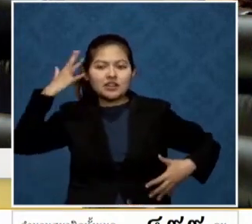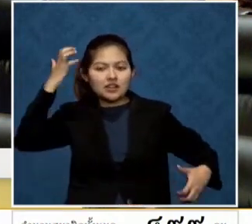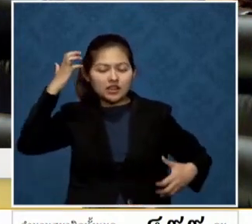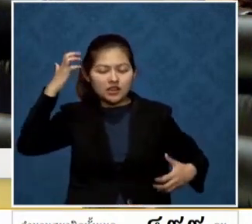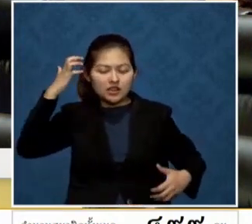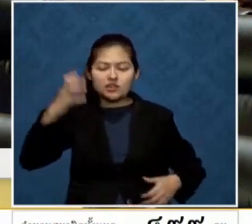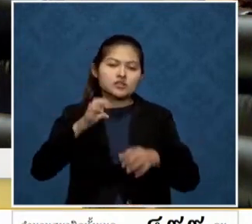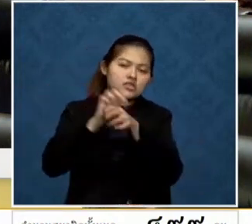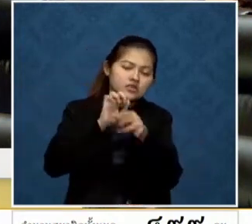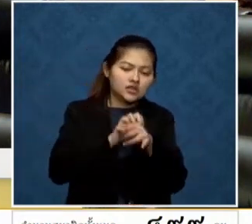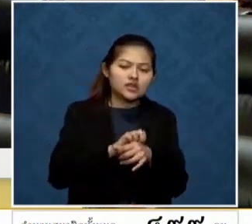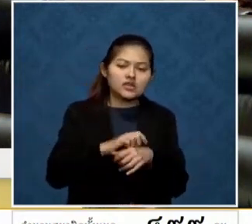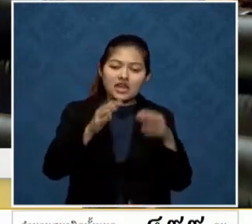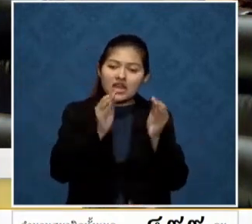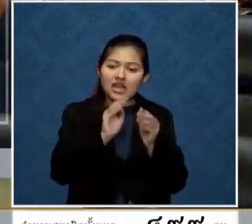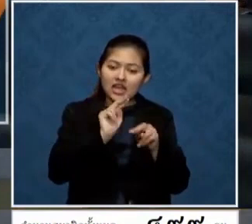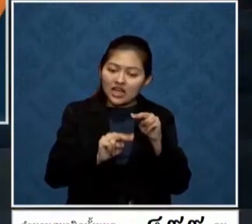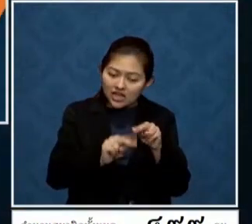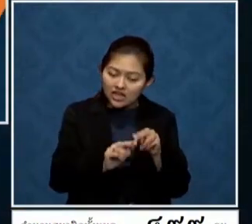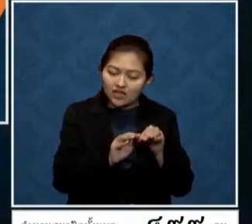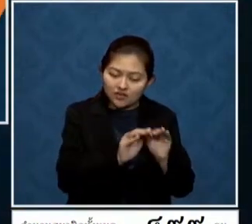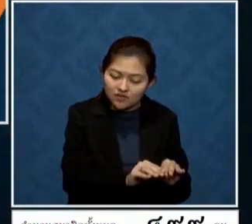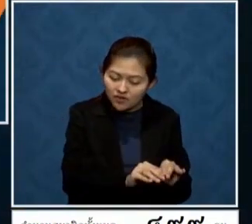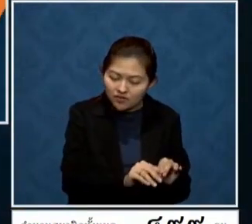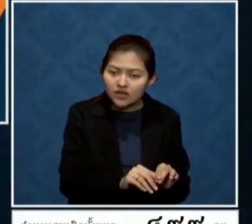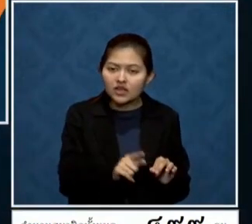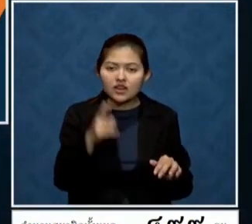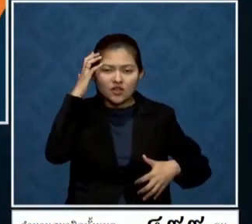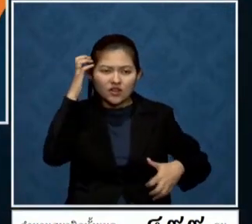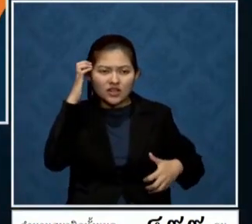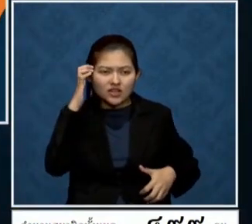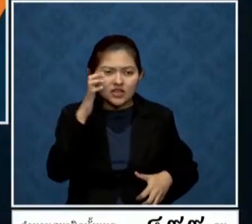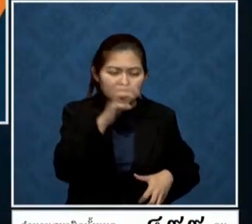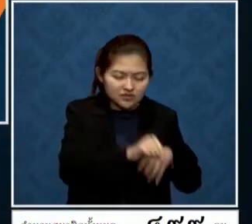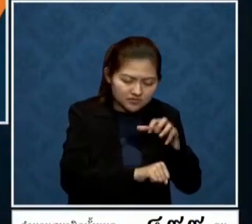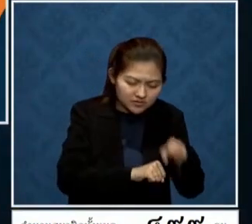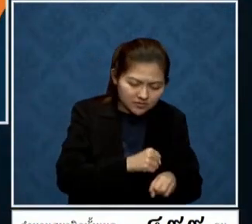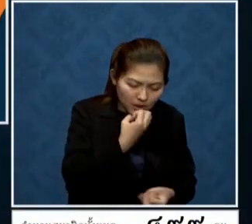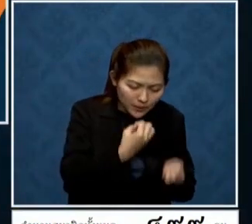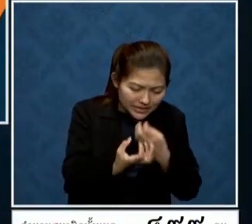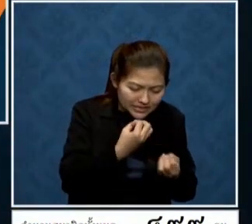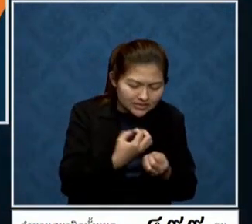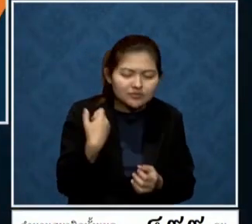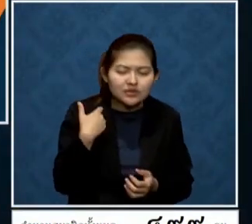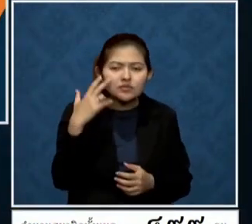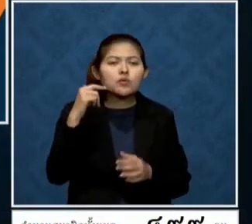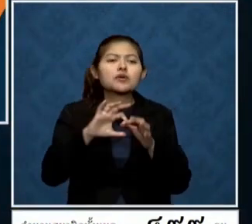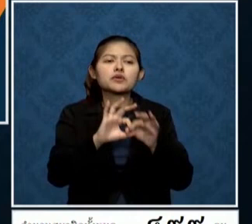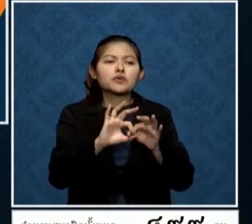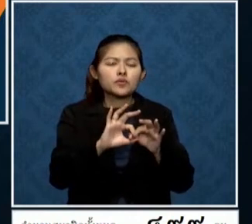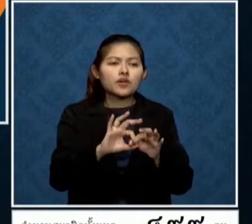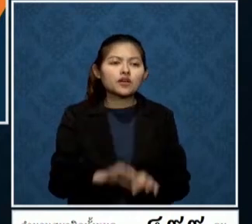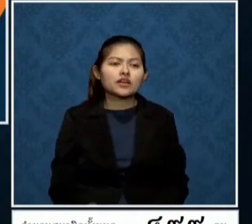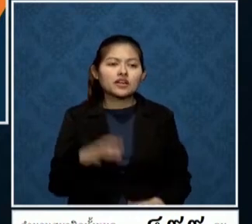ลิงอาจจะไปกินไข่เหยี่ยวของเหยี่ยวนี่คือสิ่งที่ประชาชนกังวลนี่คือสภาพเกาะปู